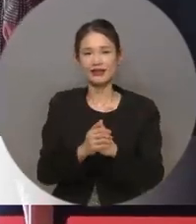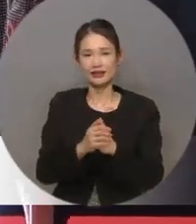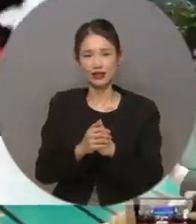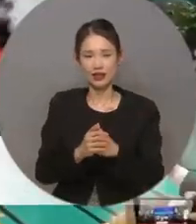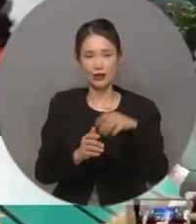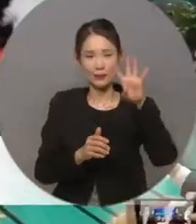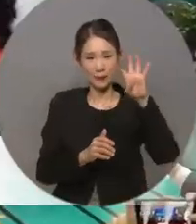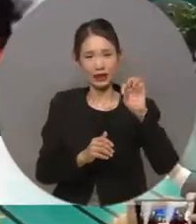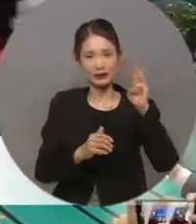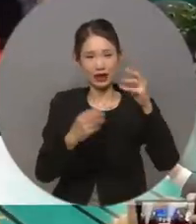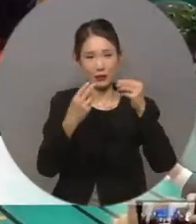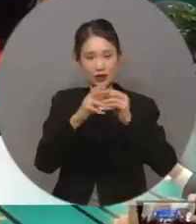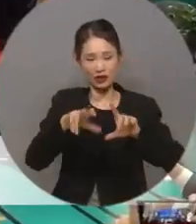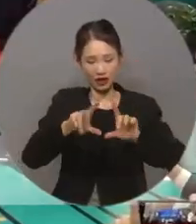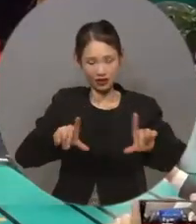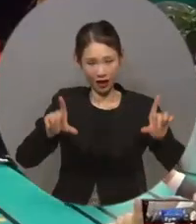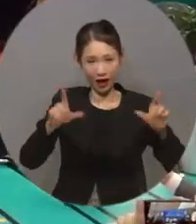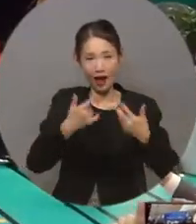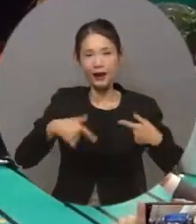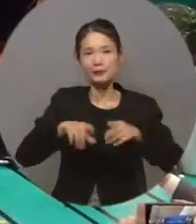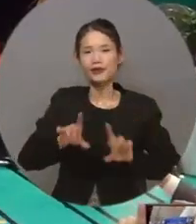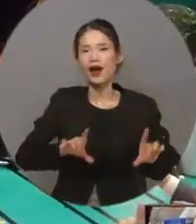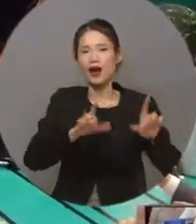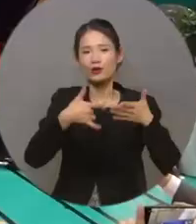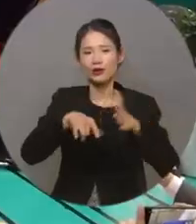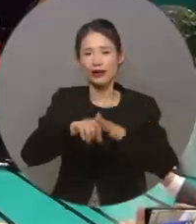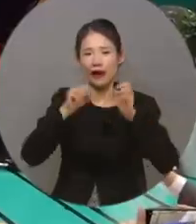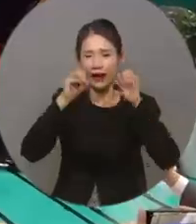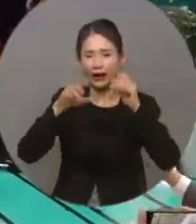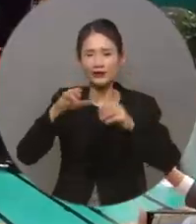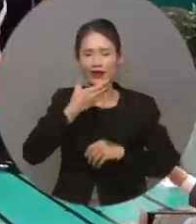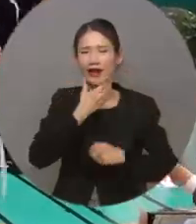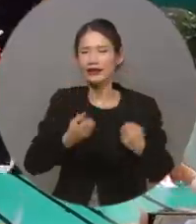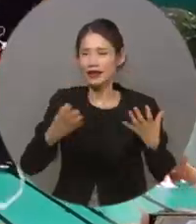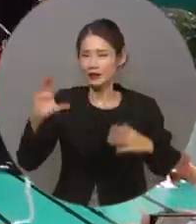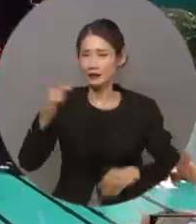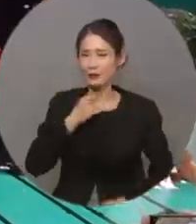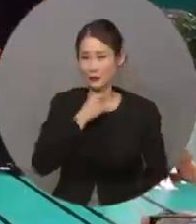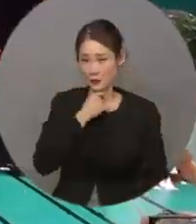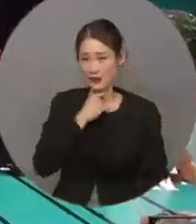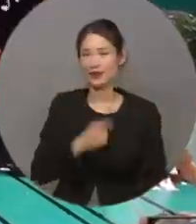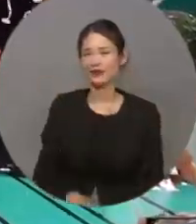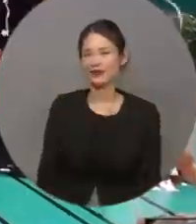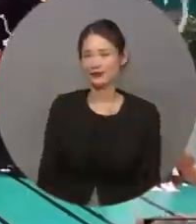날이 시민들에게 함께 살아감을 알릴 수 있는 행사가 되길 바란다고 밝혔습니다.